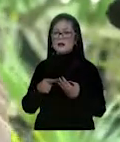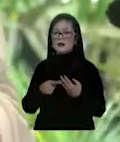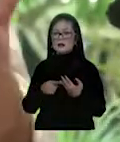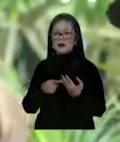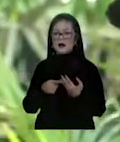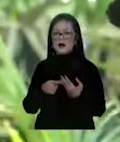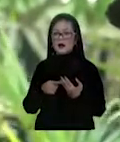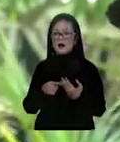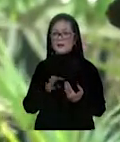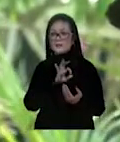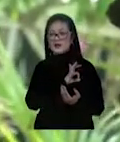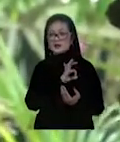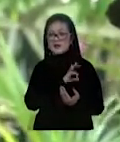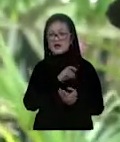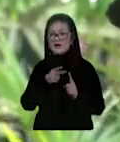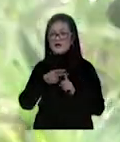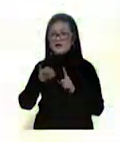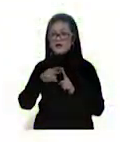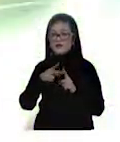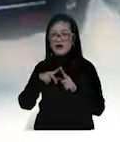serta Presiden FIFA Gianni Infantino.